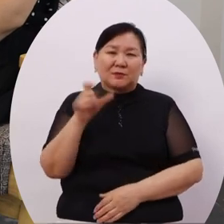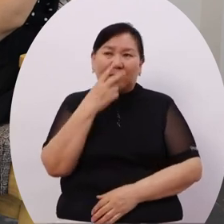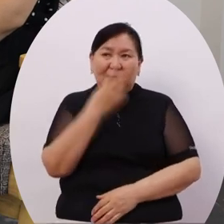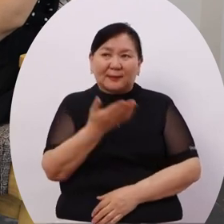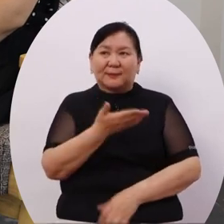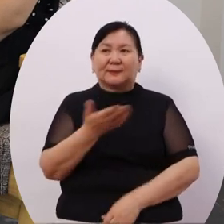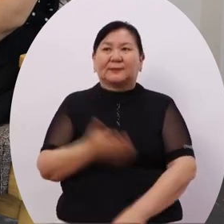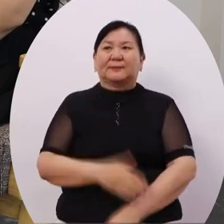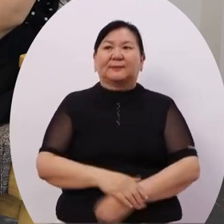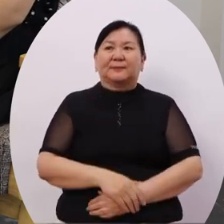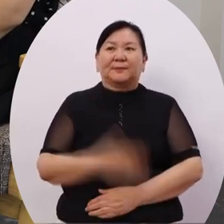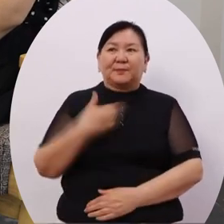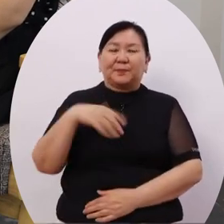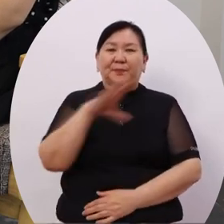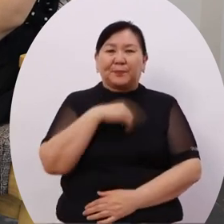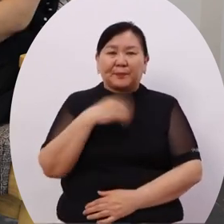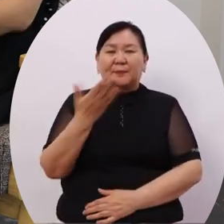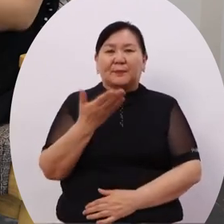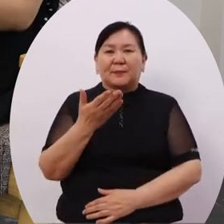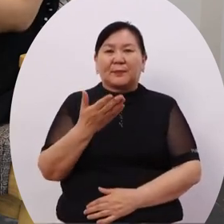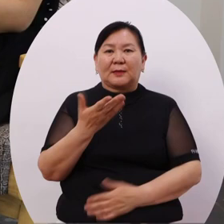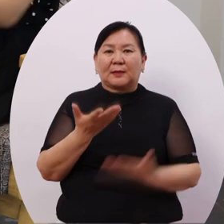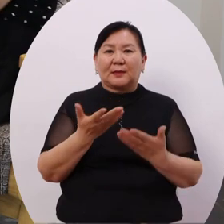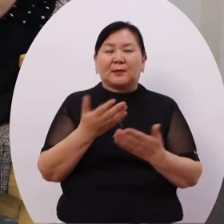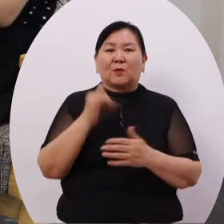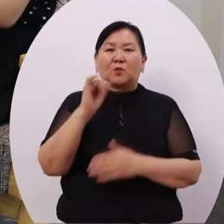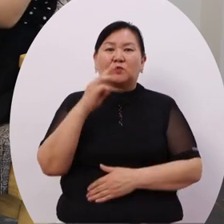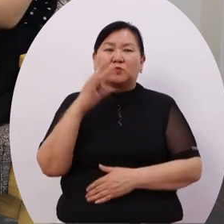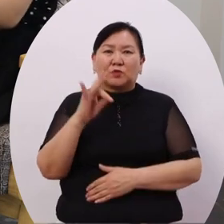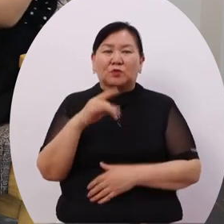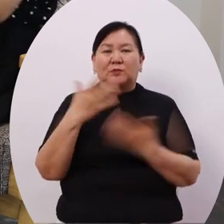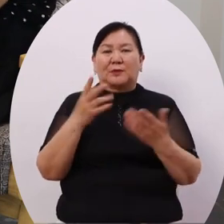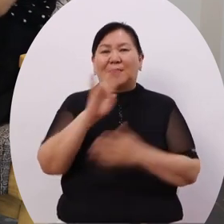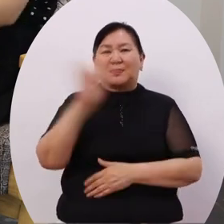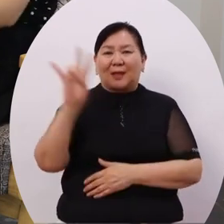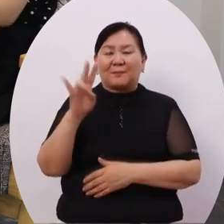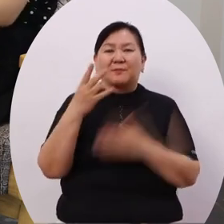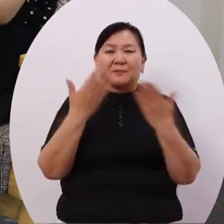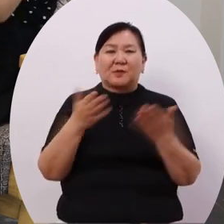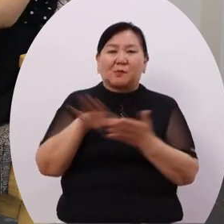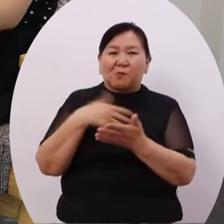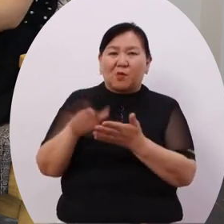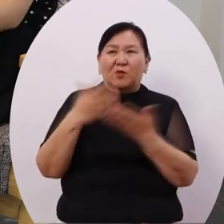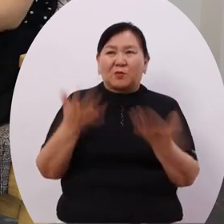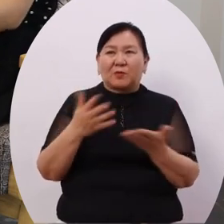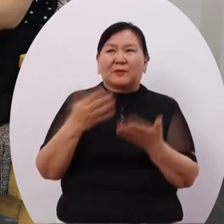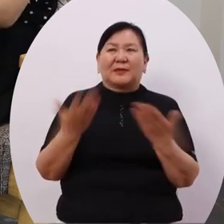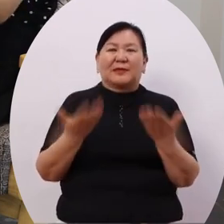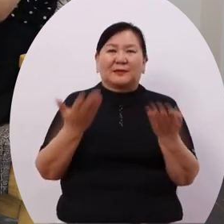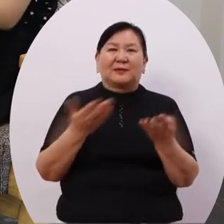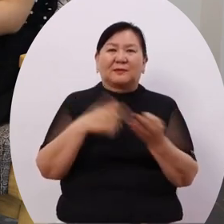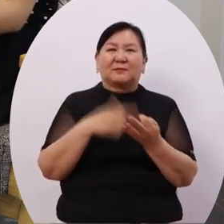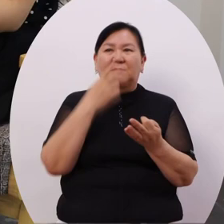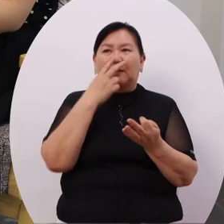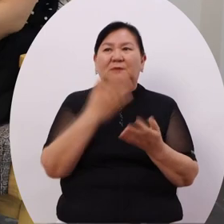байгаа залуучуудыг харахад бол бидний нөгөө гаднаас ардаг шиг одоо улс төр гэдэг чинь бол нам гэдэг чинь тийм бохор юм уу?